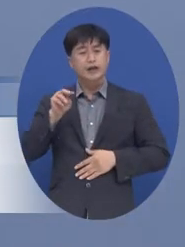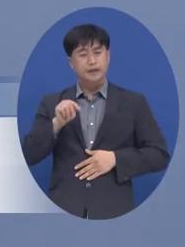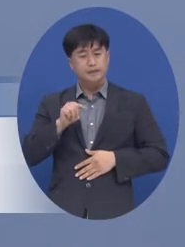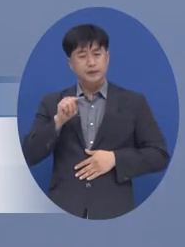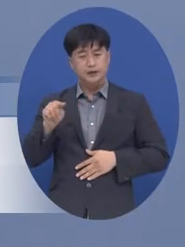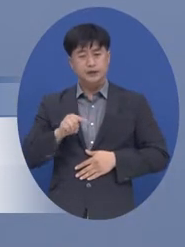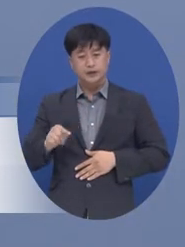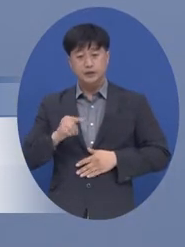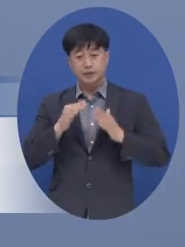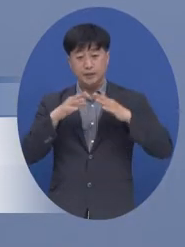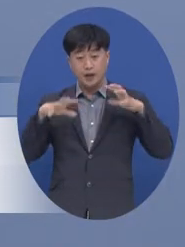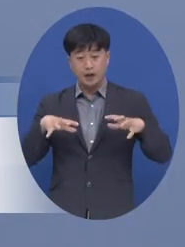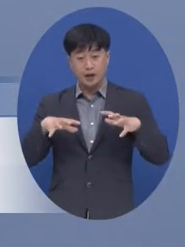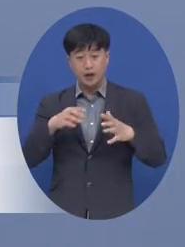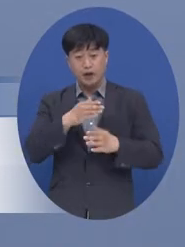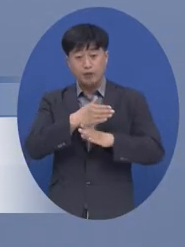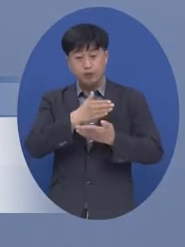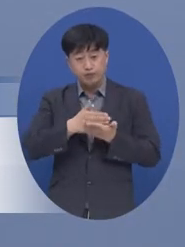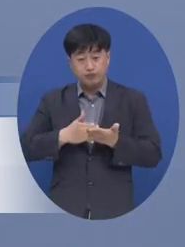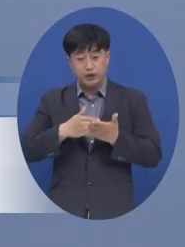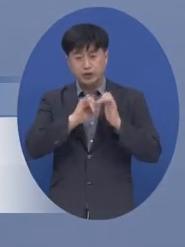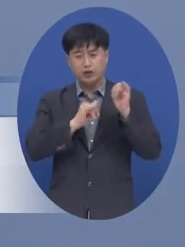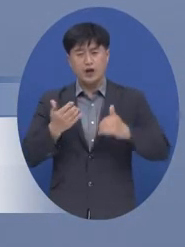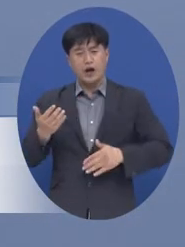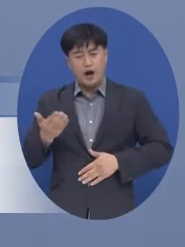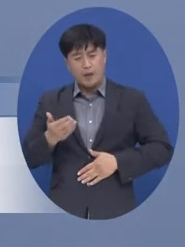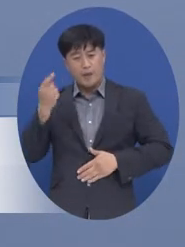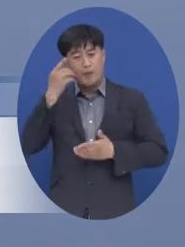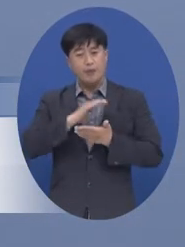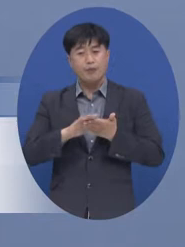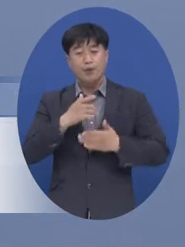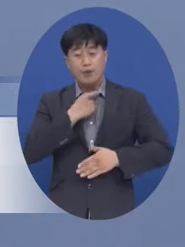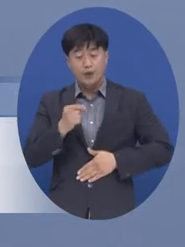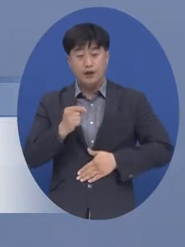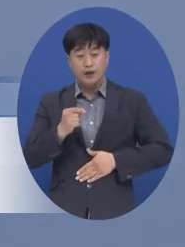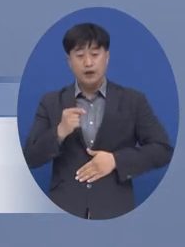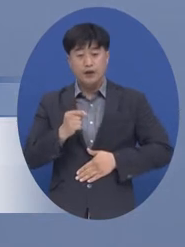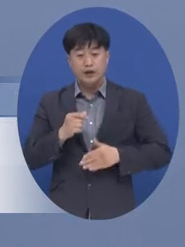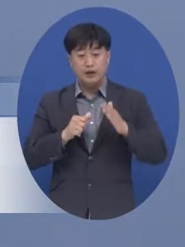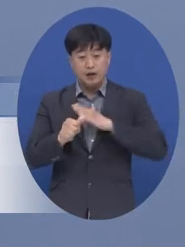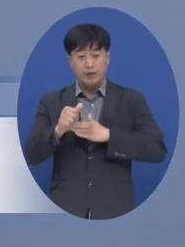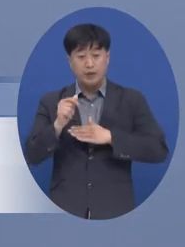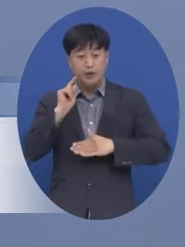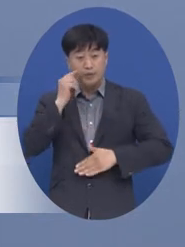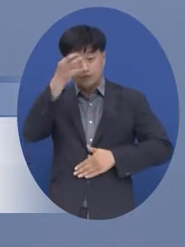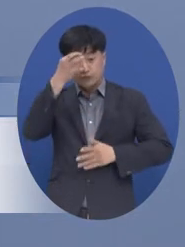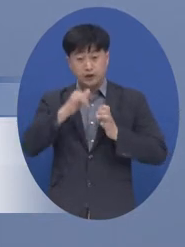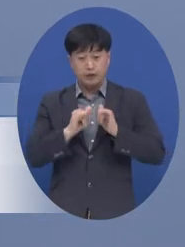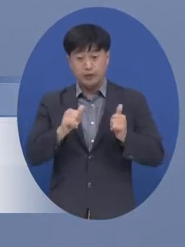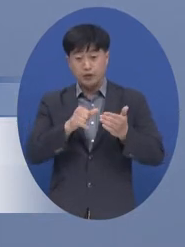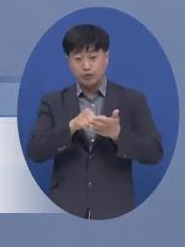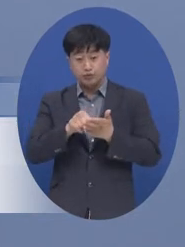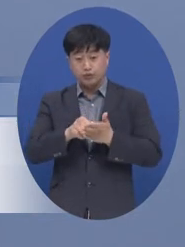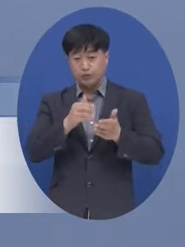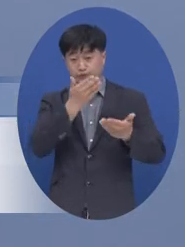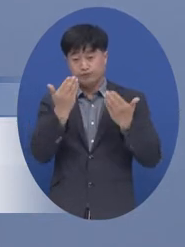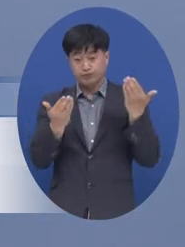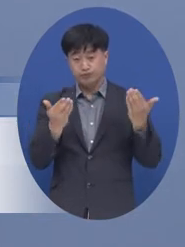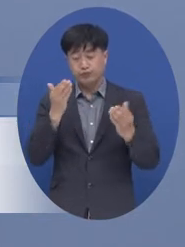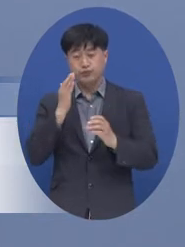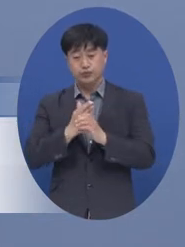주빌리 주는 분단의 역사를 아파하고 평화를 염원하는 대표의 예술가들의 작품이 전시되었습니다